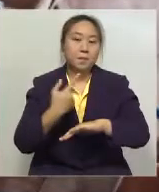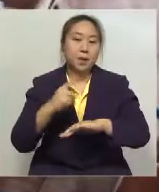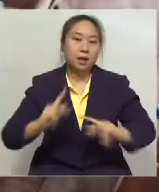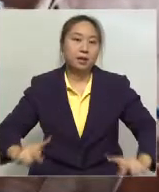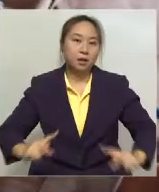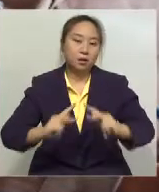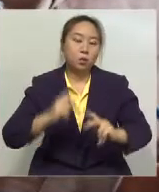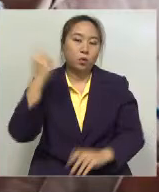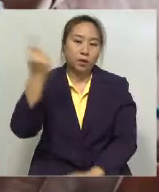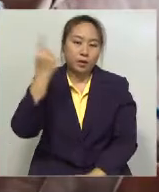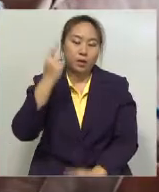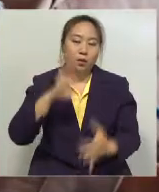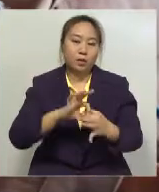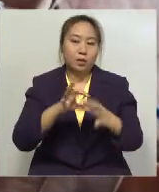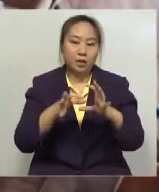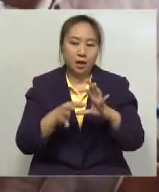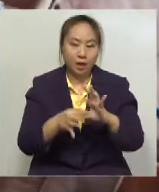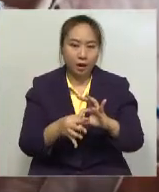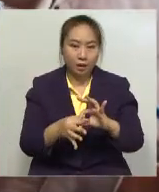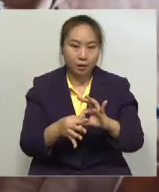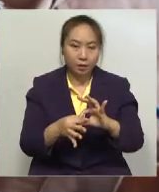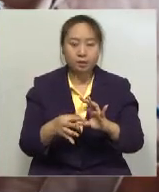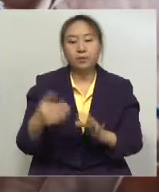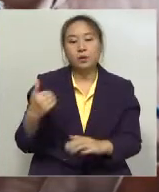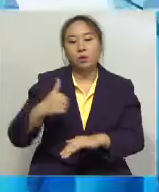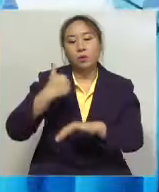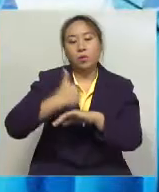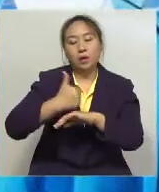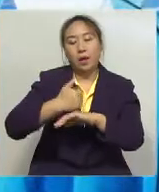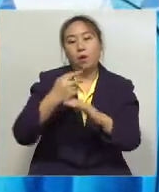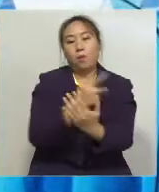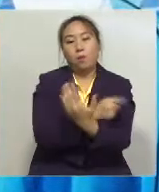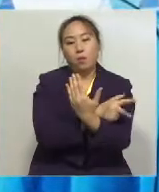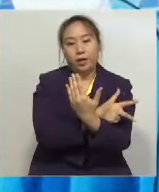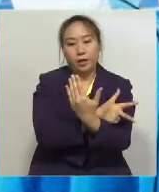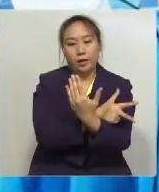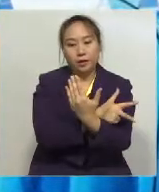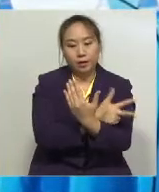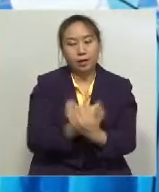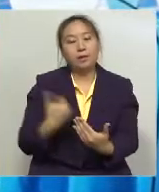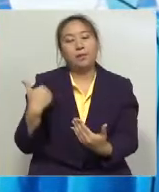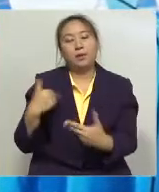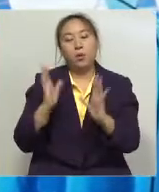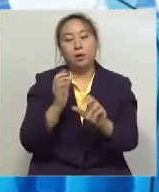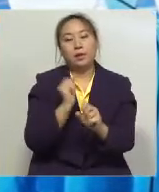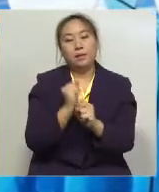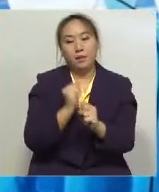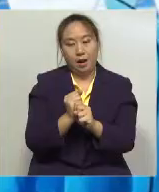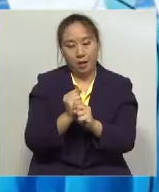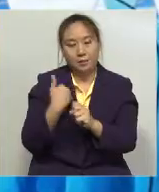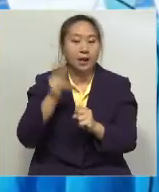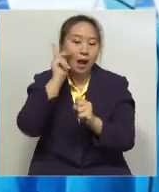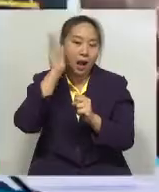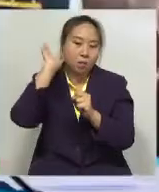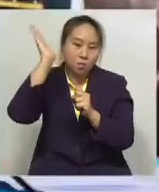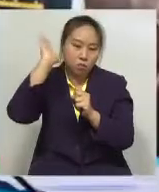ที่ยวและกีฬานายพานุพงศ์เสวตรุณนะครับพร้อมด้วยท่านผู้ว่าราชการจังหวัดภูเก็ตนายนรพัฒน์ปลอดทองและคณะทำงานก็ได้มีการแถลง